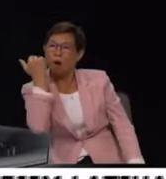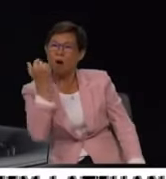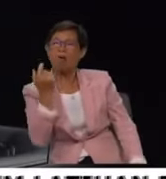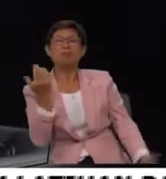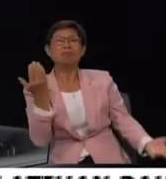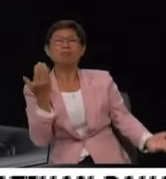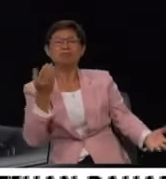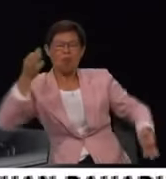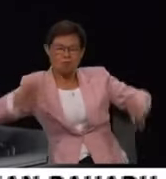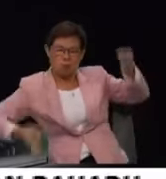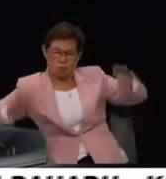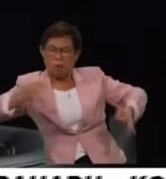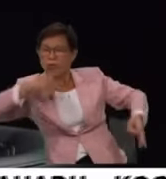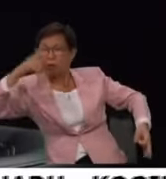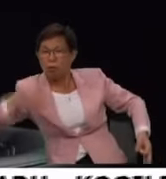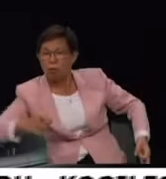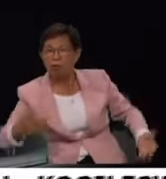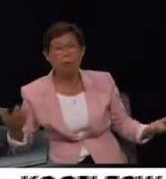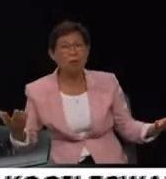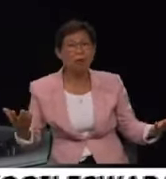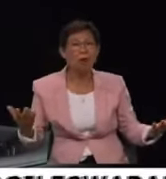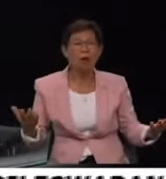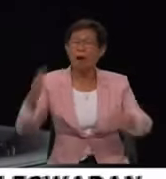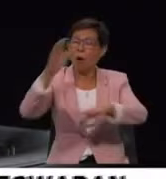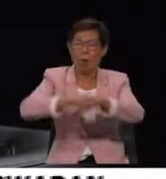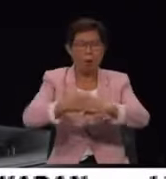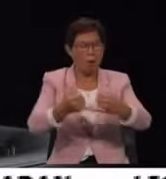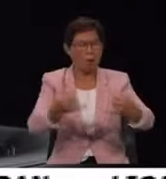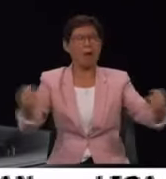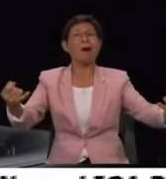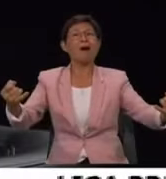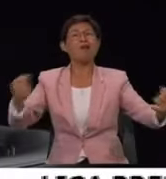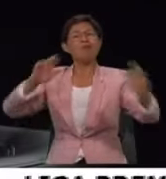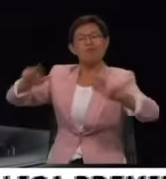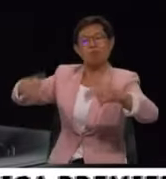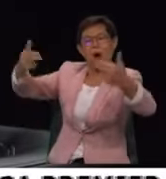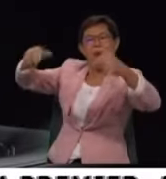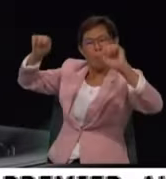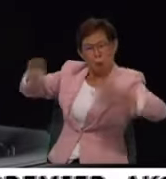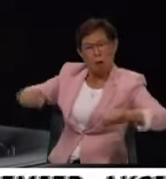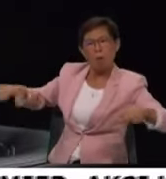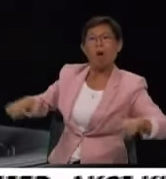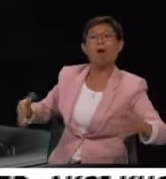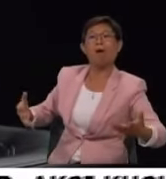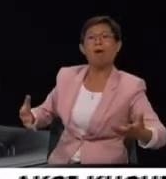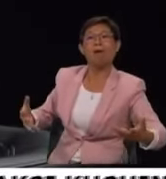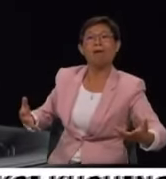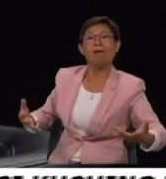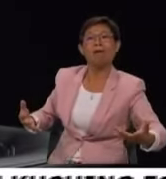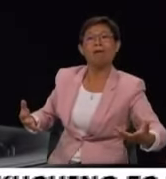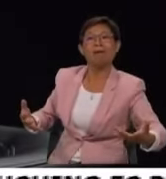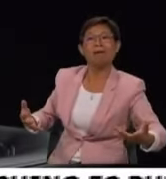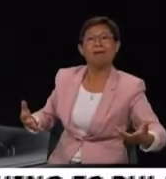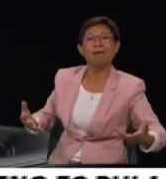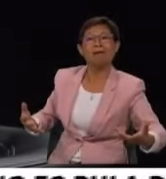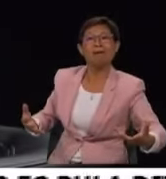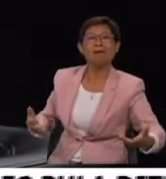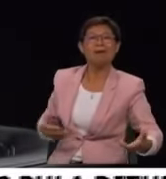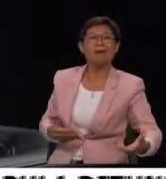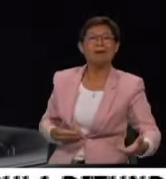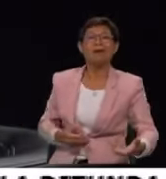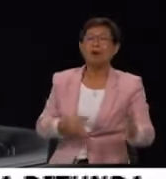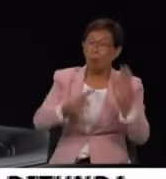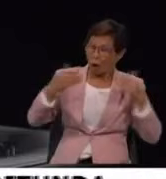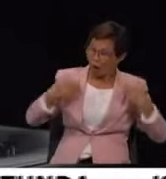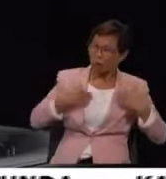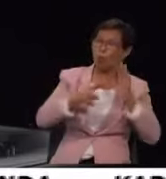kes melalui melalui atau online maya kita boleh buat. M hm. Apa kita tidak jauh daripada a adakan